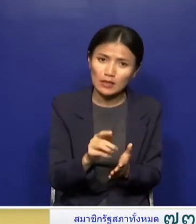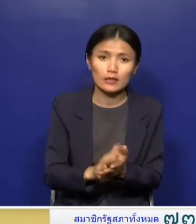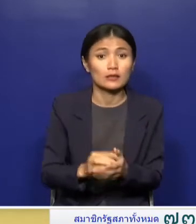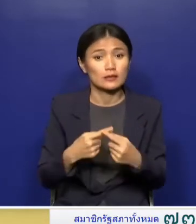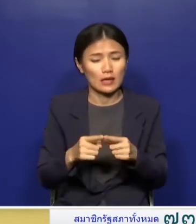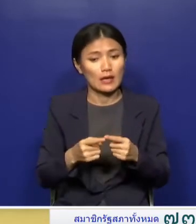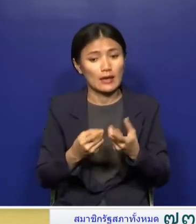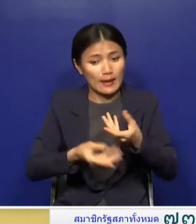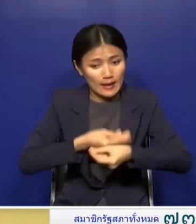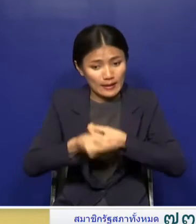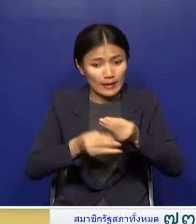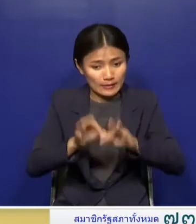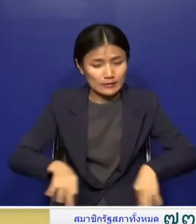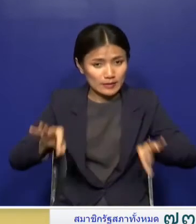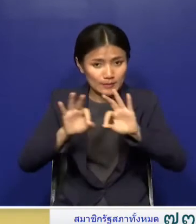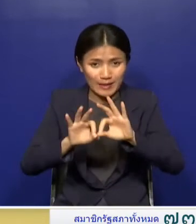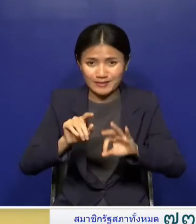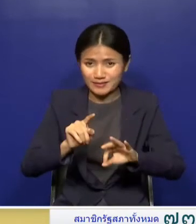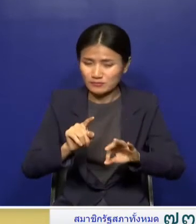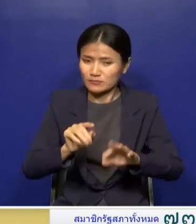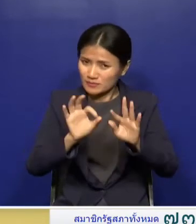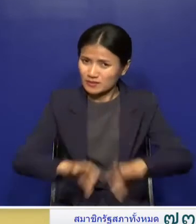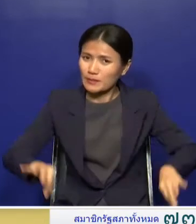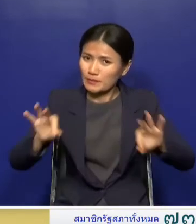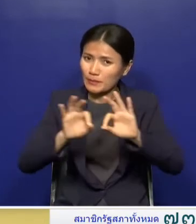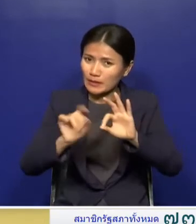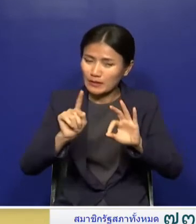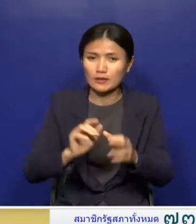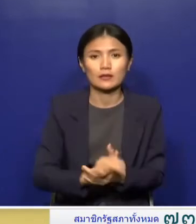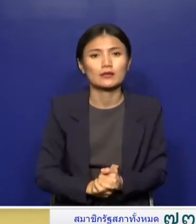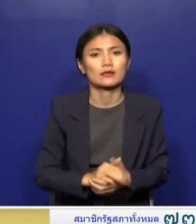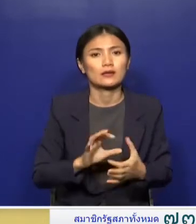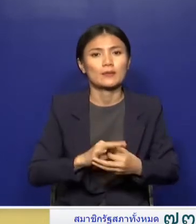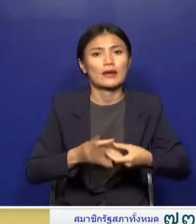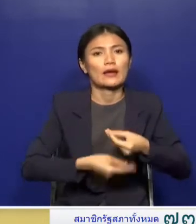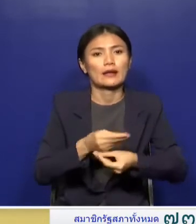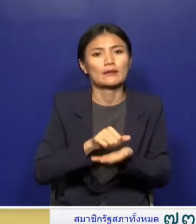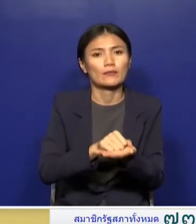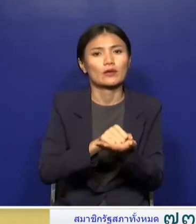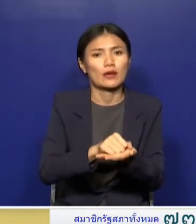หน่ี่เราไม่ควมองข้ามแลวตใหคสำคญมากขึ้น ก็คเรื่องของการค้าภาคบริการ